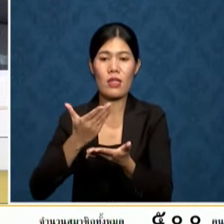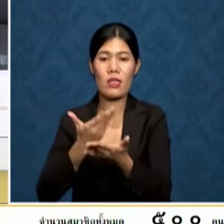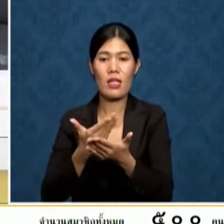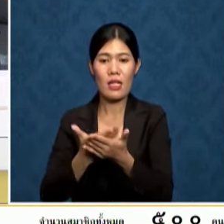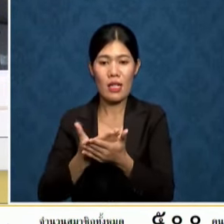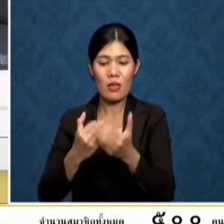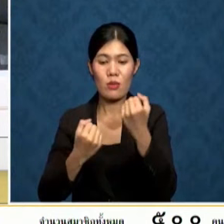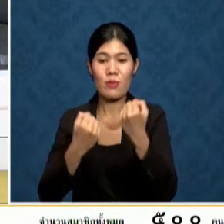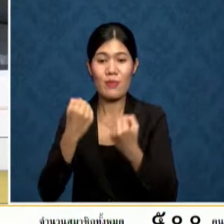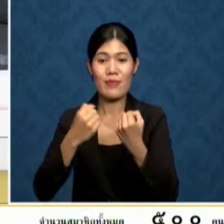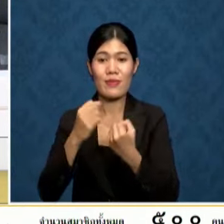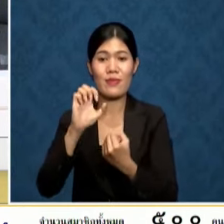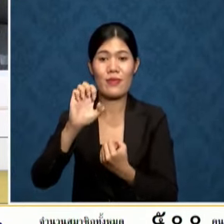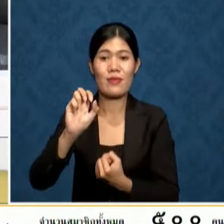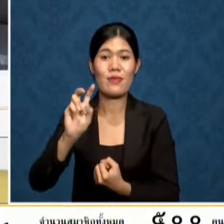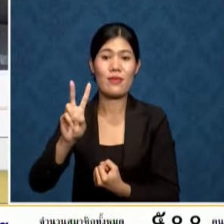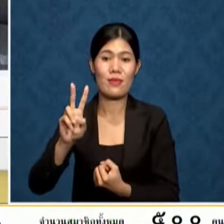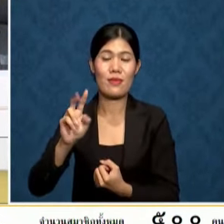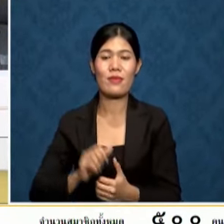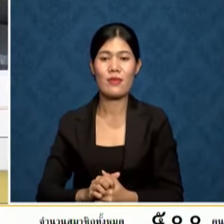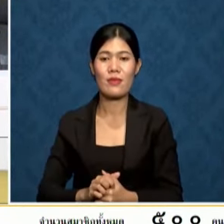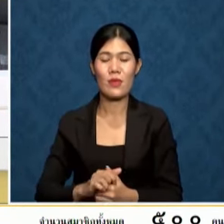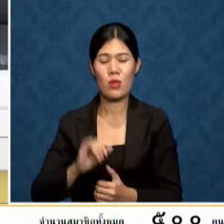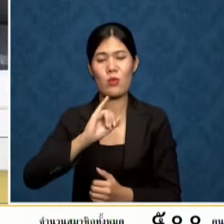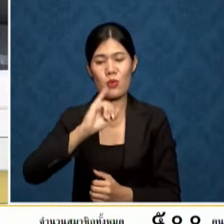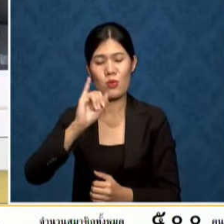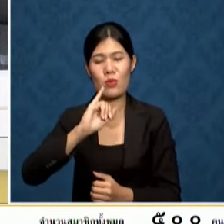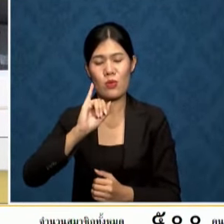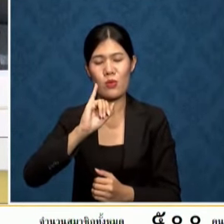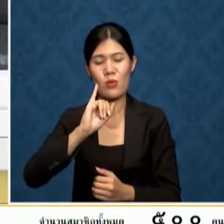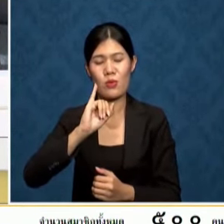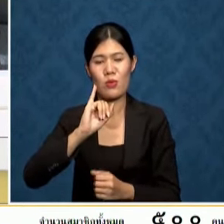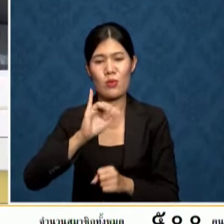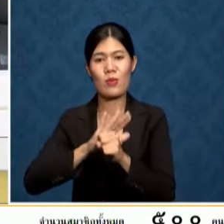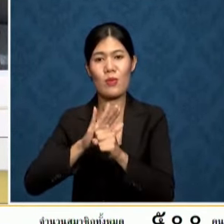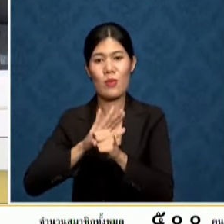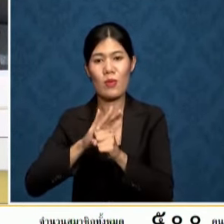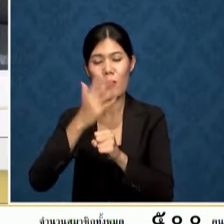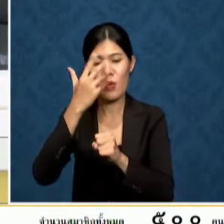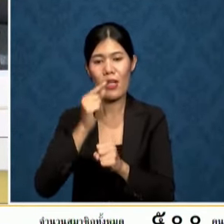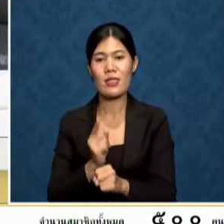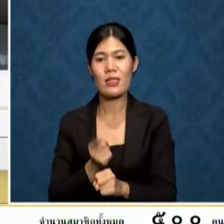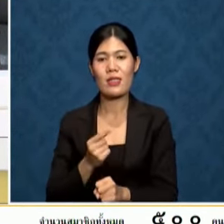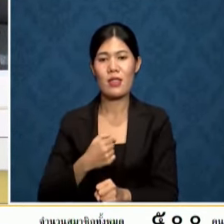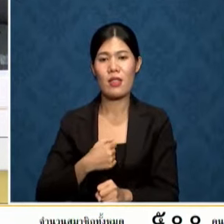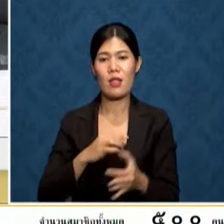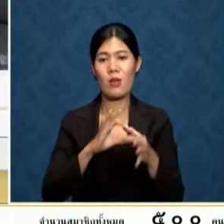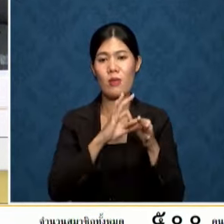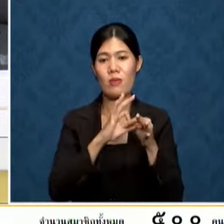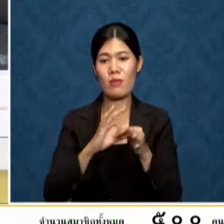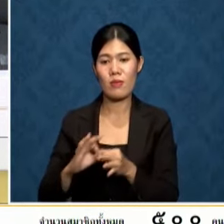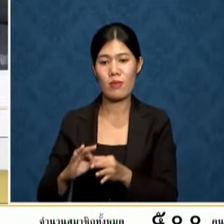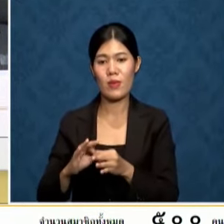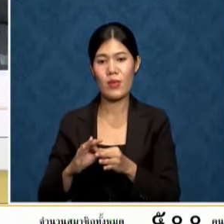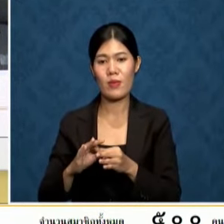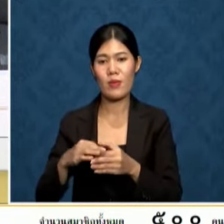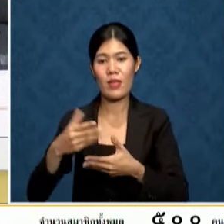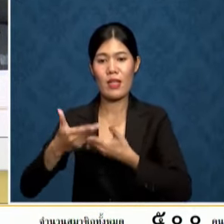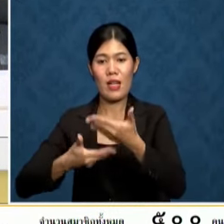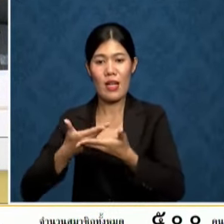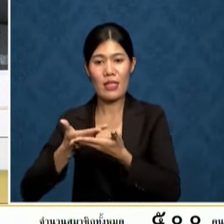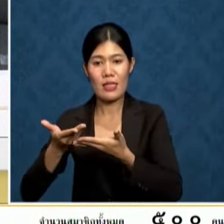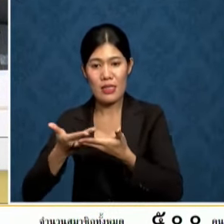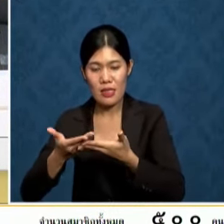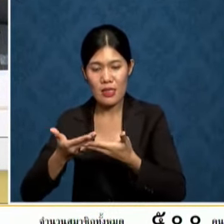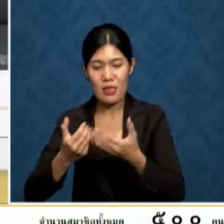EVนะครับซึ่งอันนั้นถูกครึ่งนึงครับเพราะในข้อเท็จจริงเนี่ยเราผูกในเรื่องของการอุดหนุนเรื่องของรถ EV